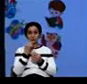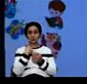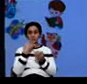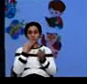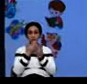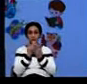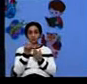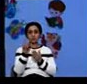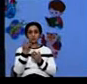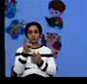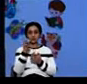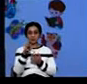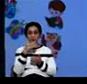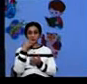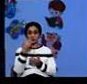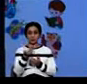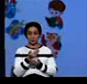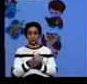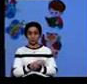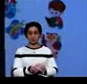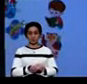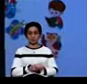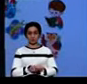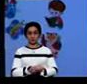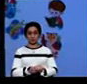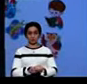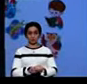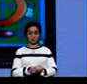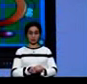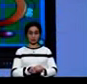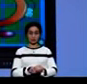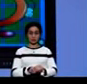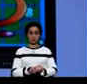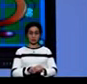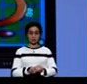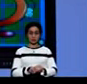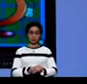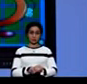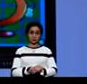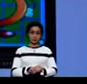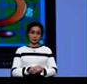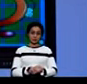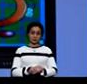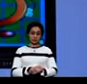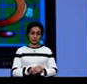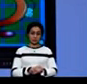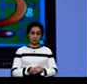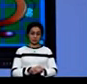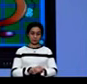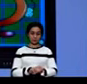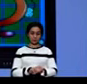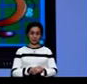biz сколько лет so'zlaridan foydalanamiz. Давайте с вами составим